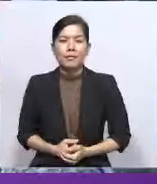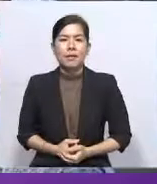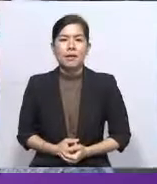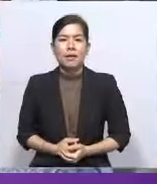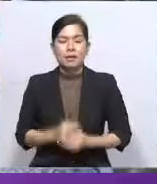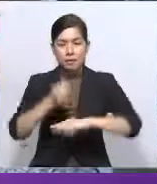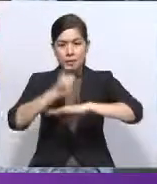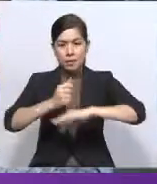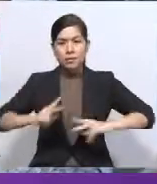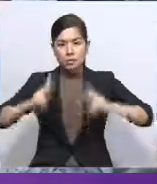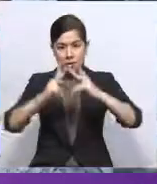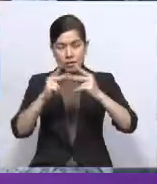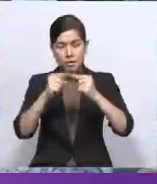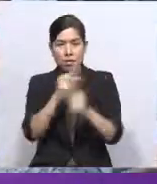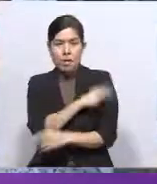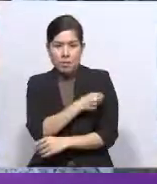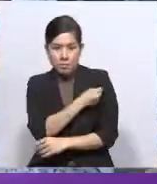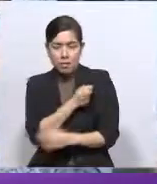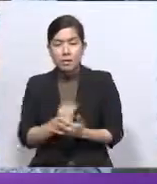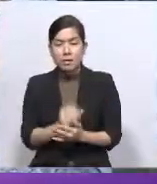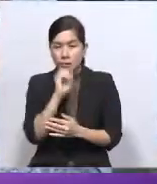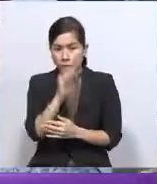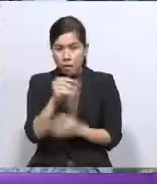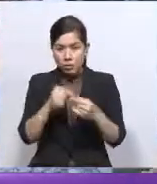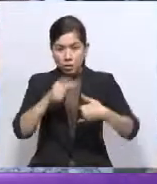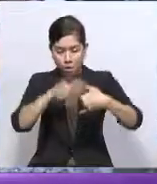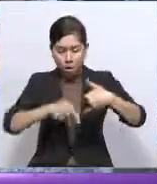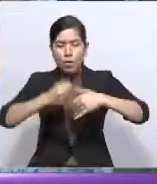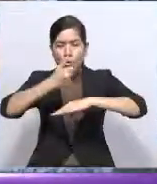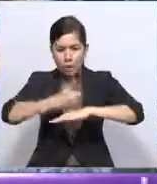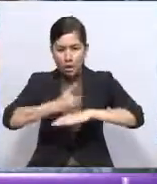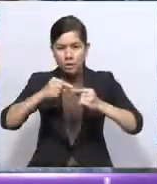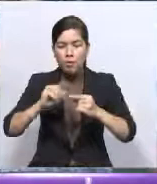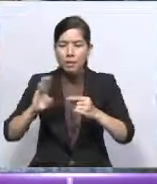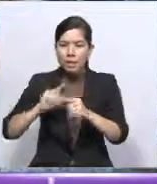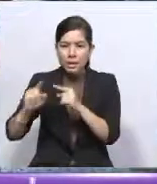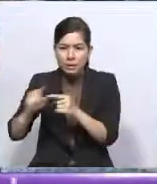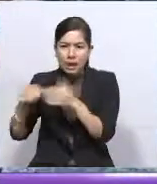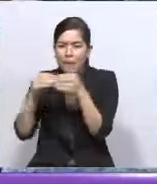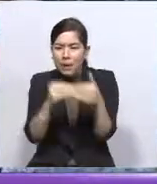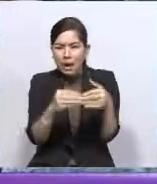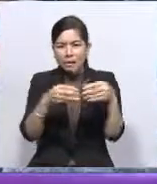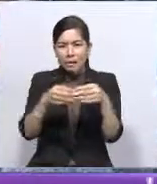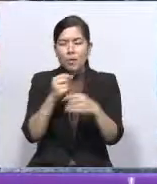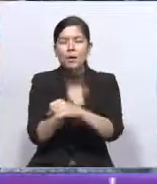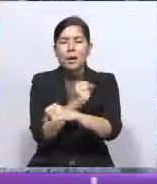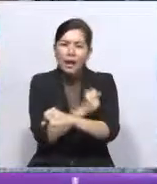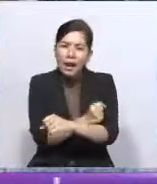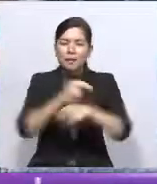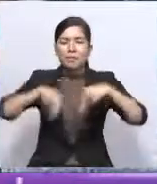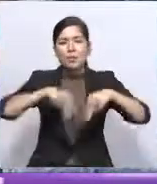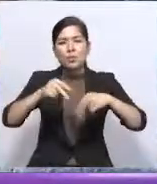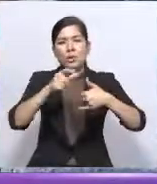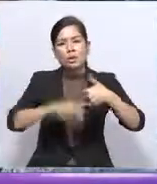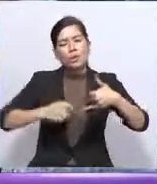ซึ่งรัฐมนตรีว่าการกระทรวงสาธารณสุขนะครับก็ได้เน้นย้ำให้นายจ้างครับพาแรงงานต่างด้าวที่อยู่ในความดูแลของตนเองนะครับมาตรวจสุขภาพให้